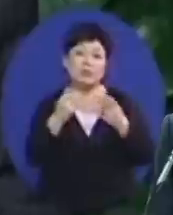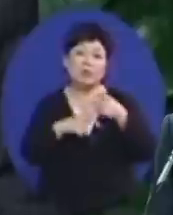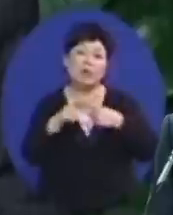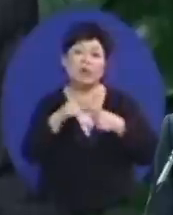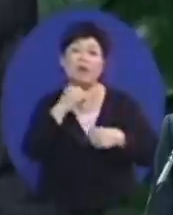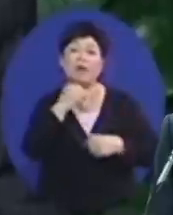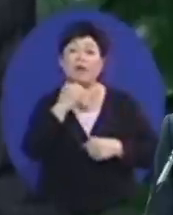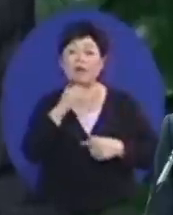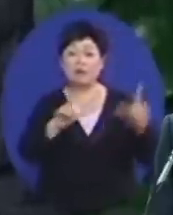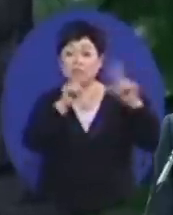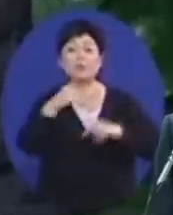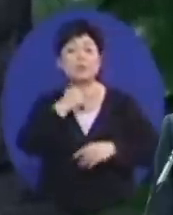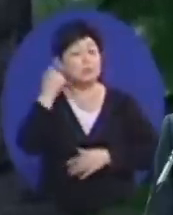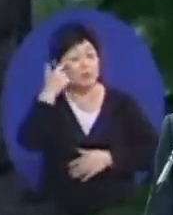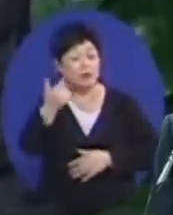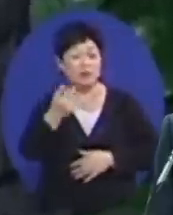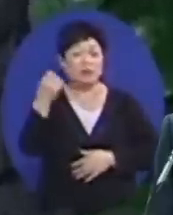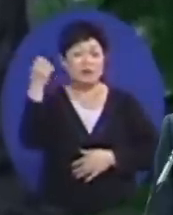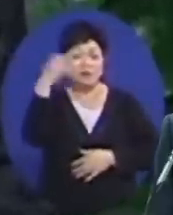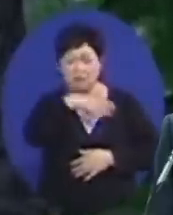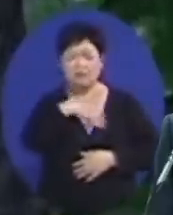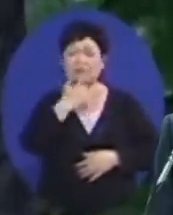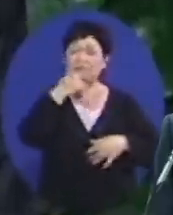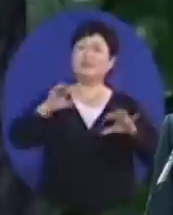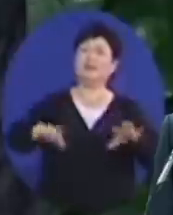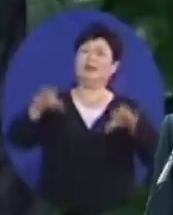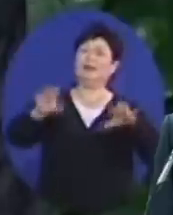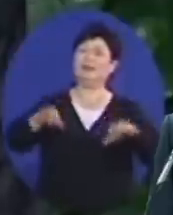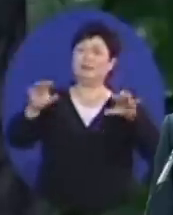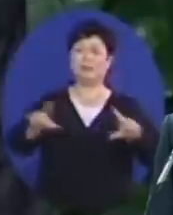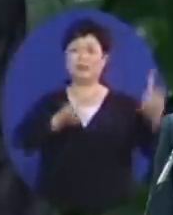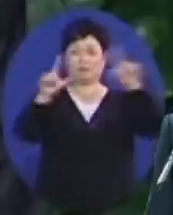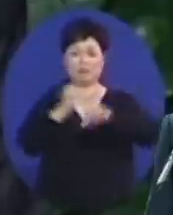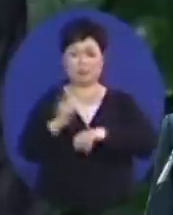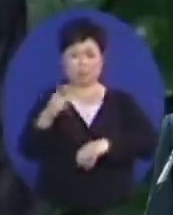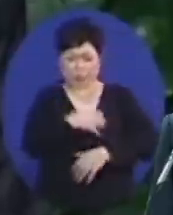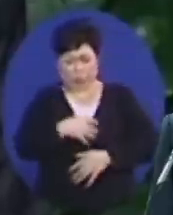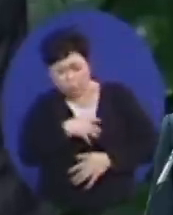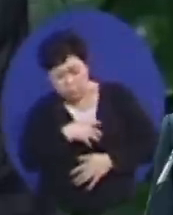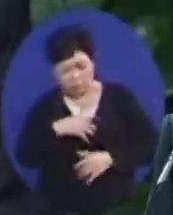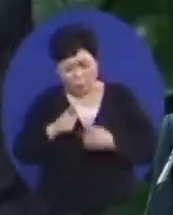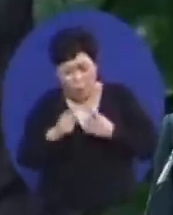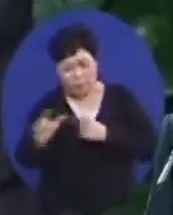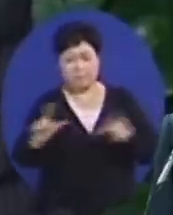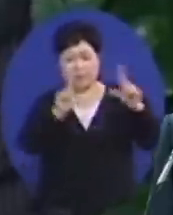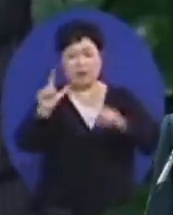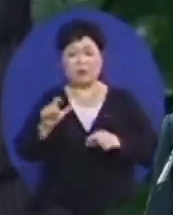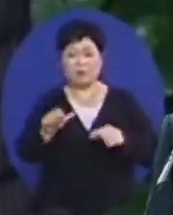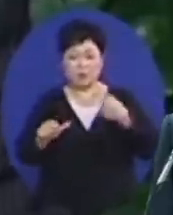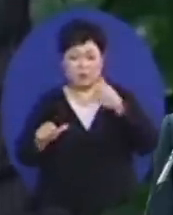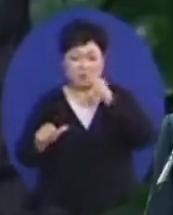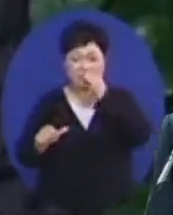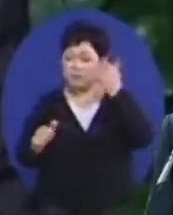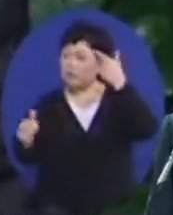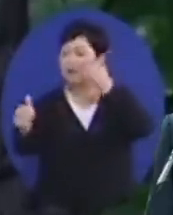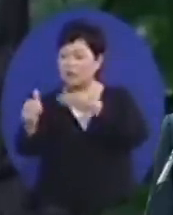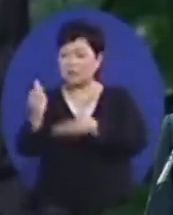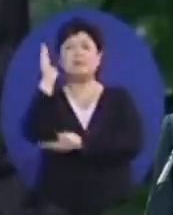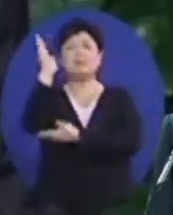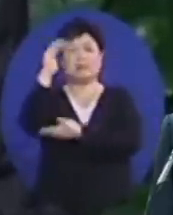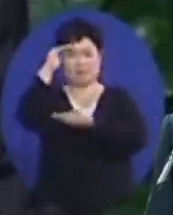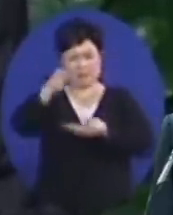허허 웃으면 평안하게 살지 뭐 그 서류 가지고 뺏긴다고 걱정하고 염려하고 삽니까? 그렇게 말했다는 이야기가